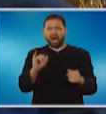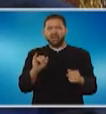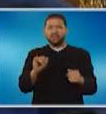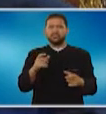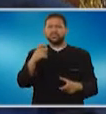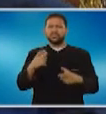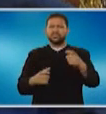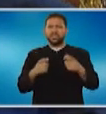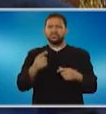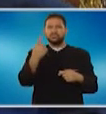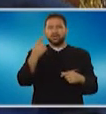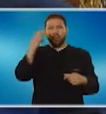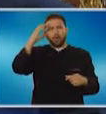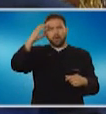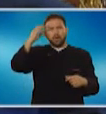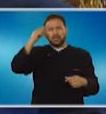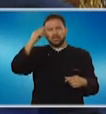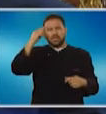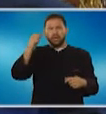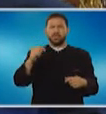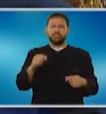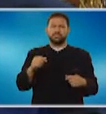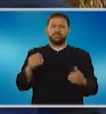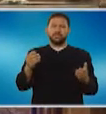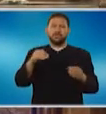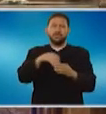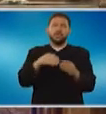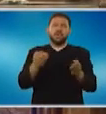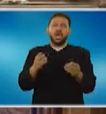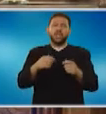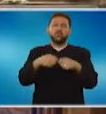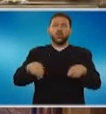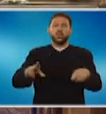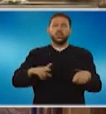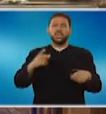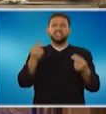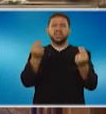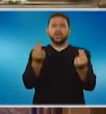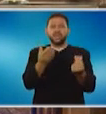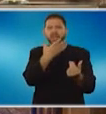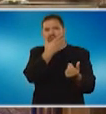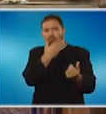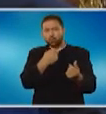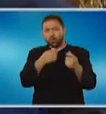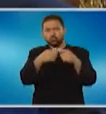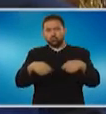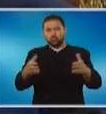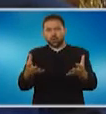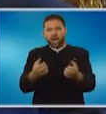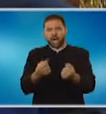aceasta superbă în care totul este bine, frumos și totul are o